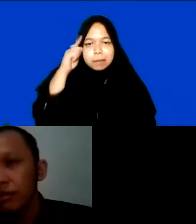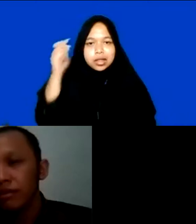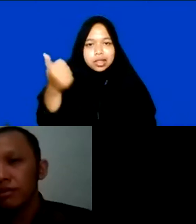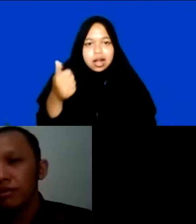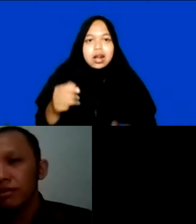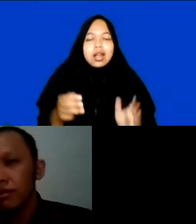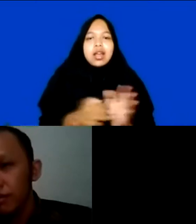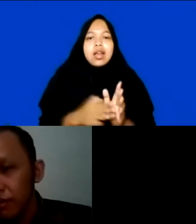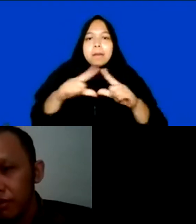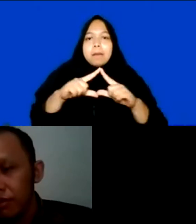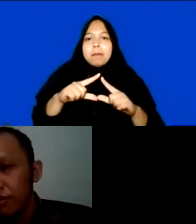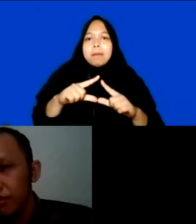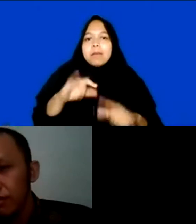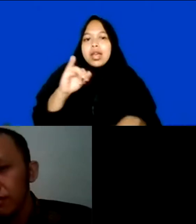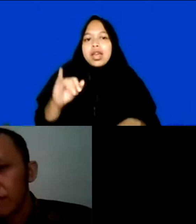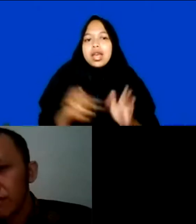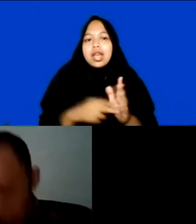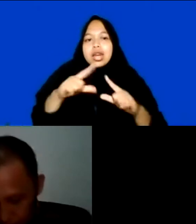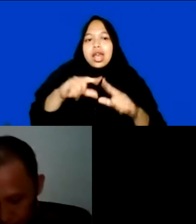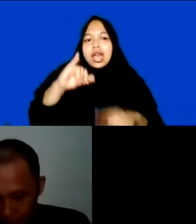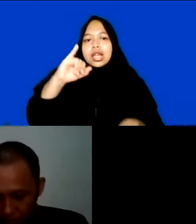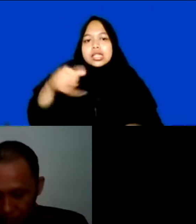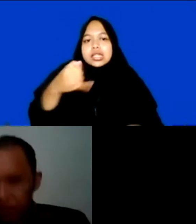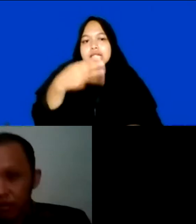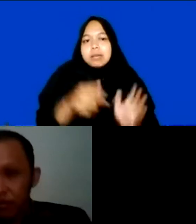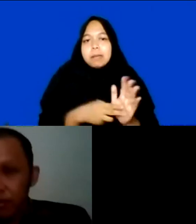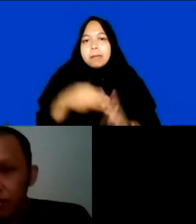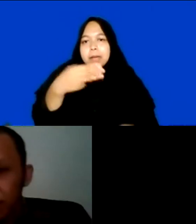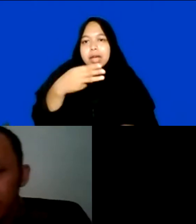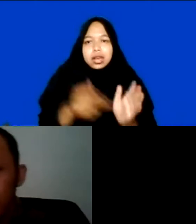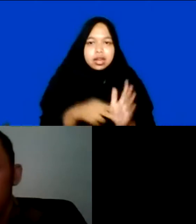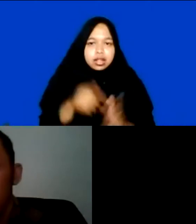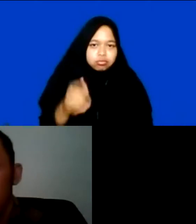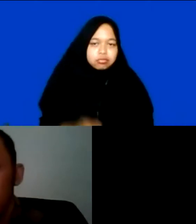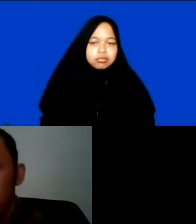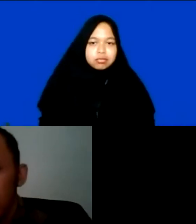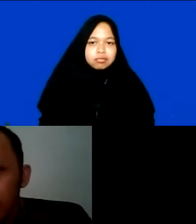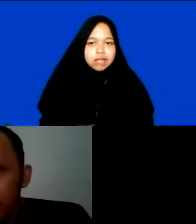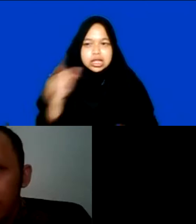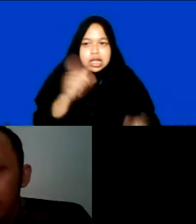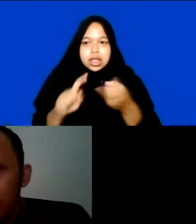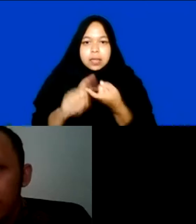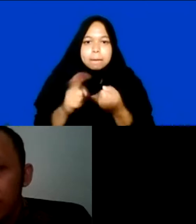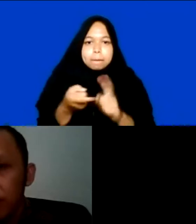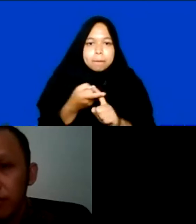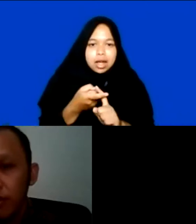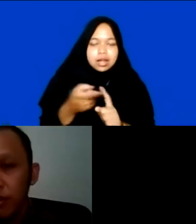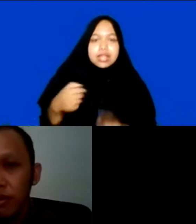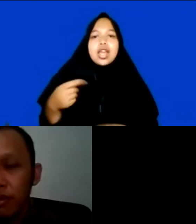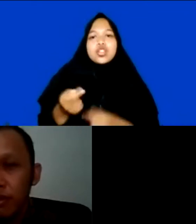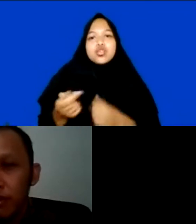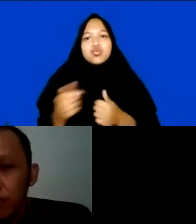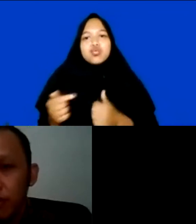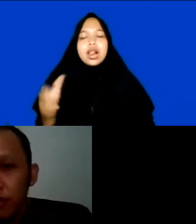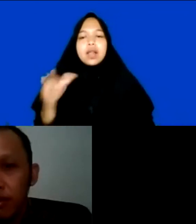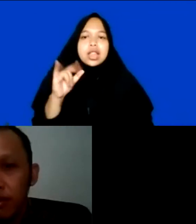manajemenin itunya, online-nya. Ya dengan beriklan, ya mencari teman di situ segala macam, dan kita jual lewat situ